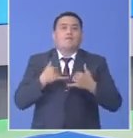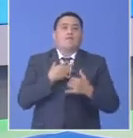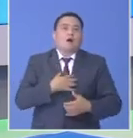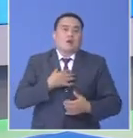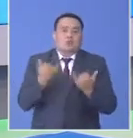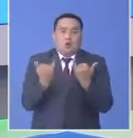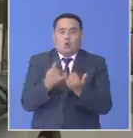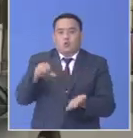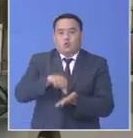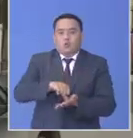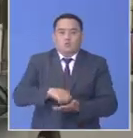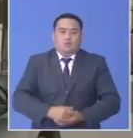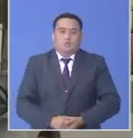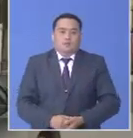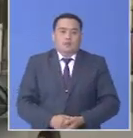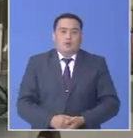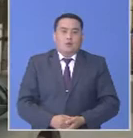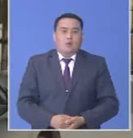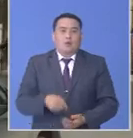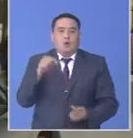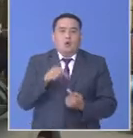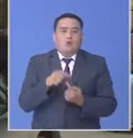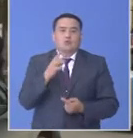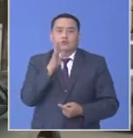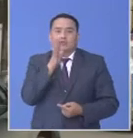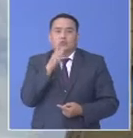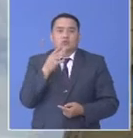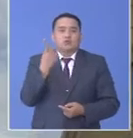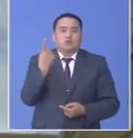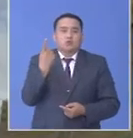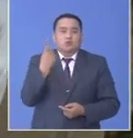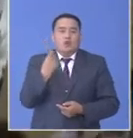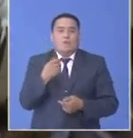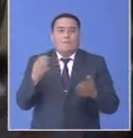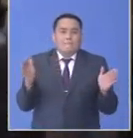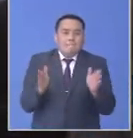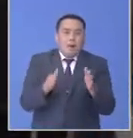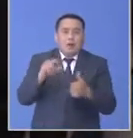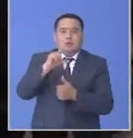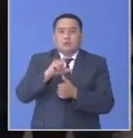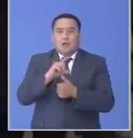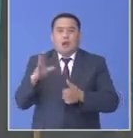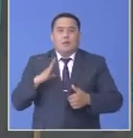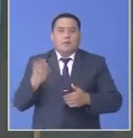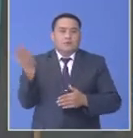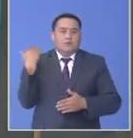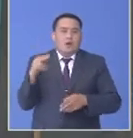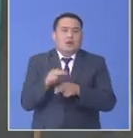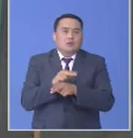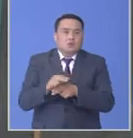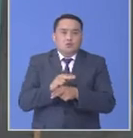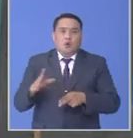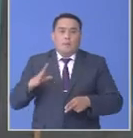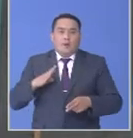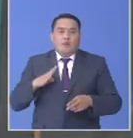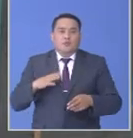гости. Ровно 100 лет назад на этом месте была мечеть. Маленькое обветшавшее здание давно нуждалось в